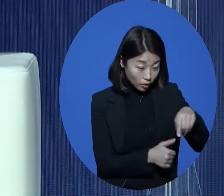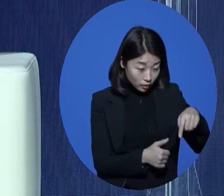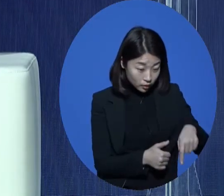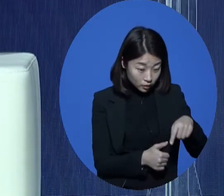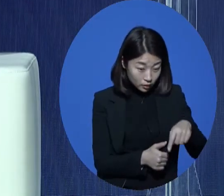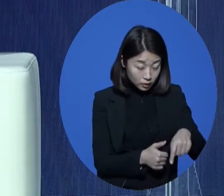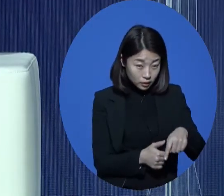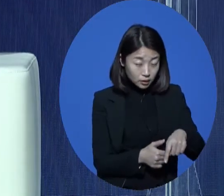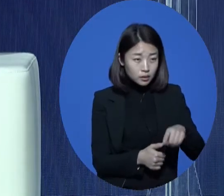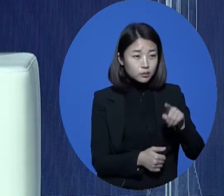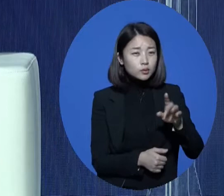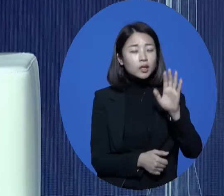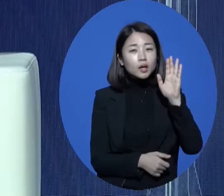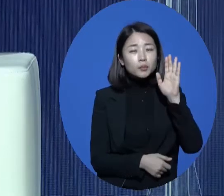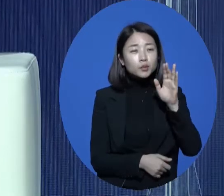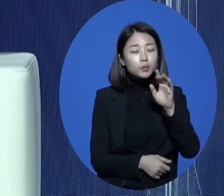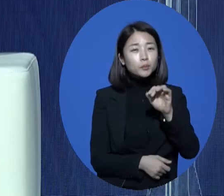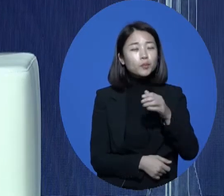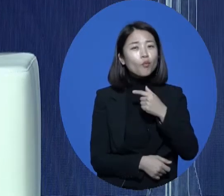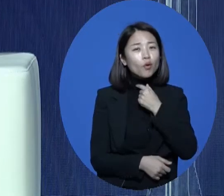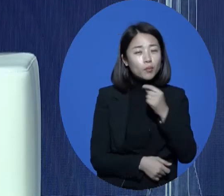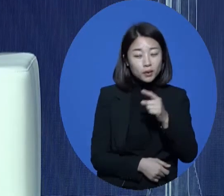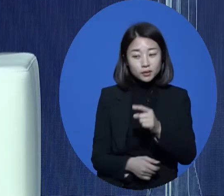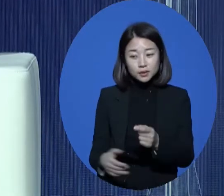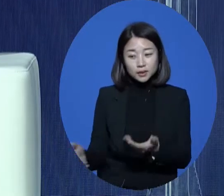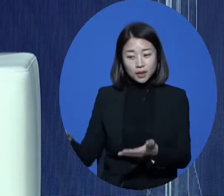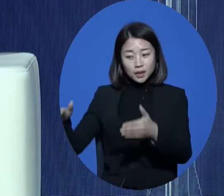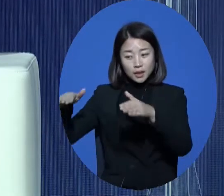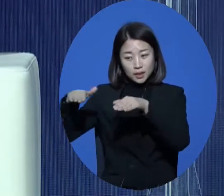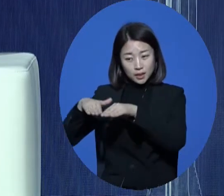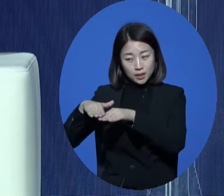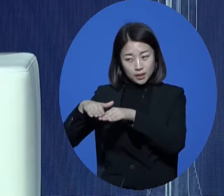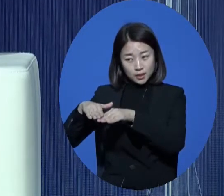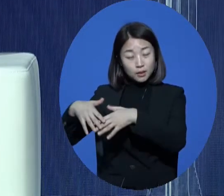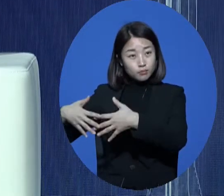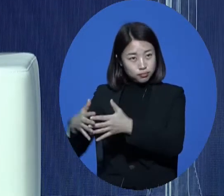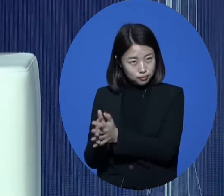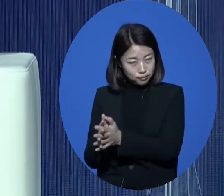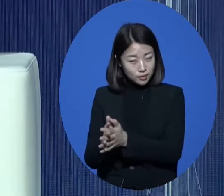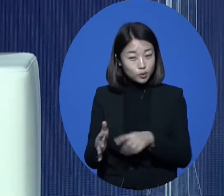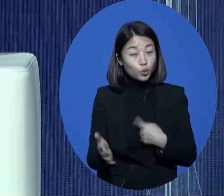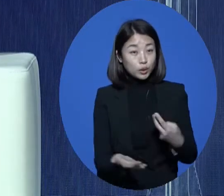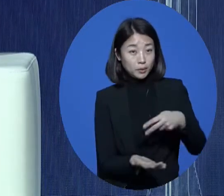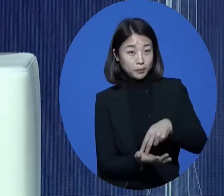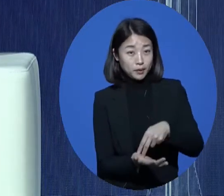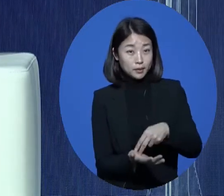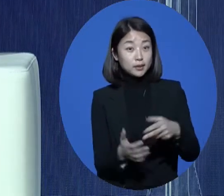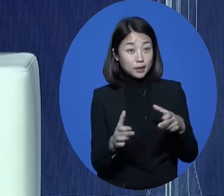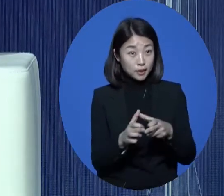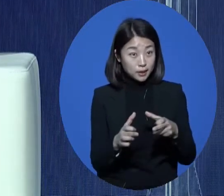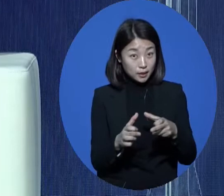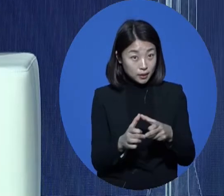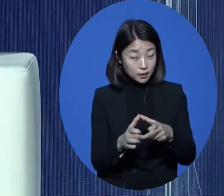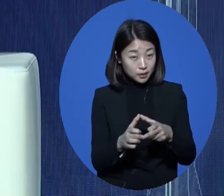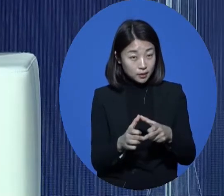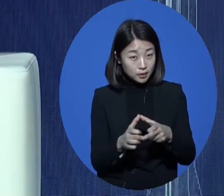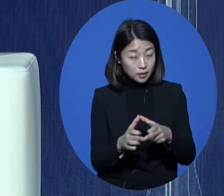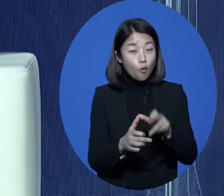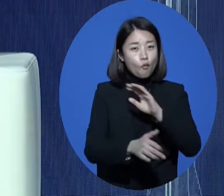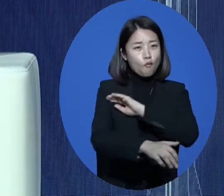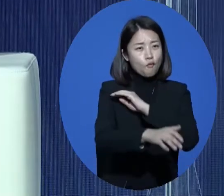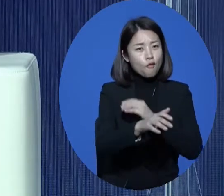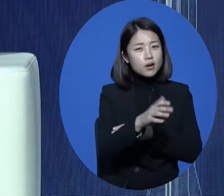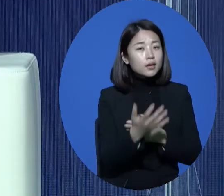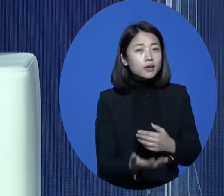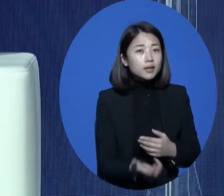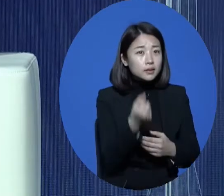그래도 희망적인 것은 탈시설 정책에 대해서 장애인 권리위원회에서 이제 구체적인 어떤